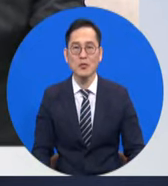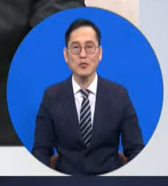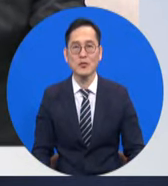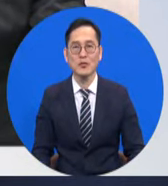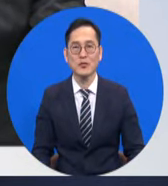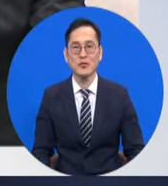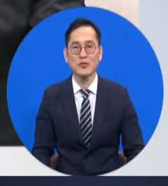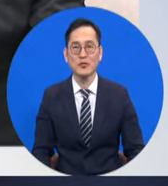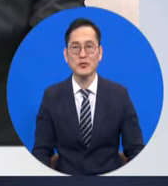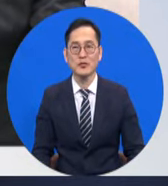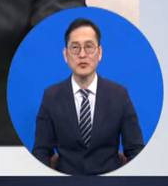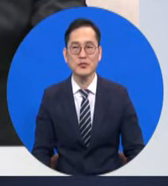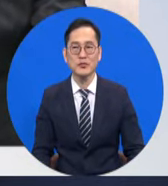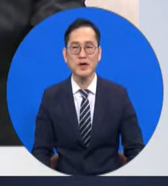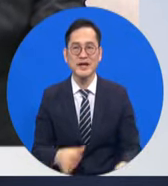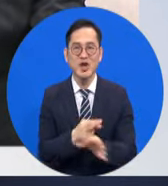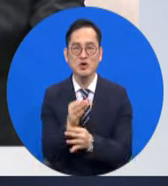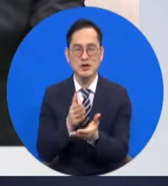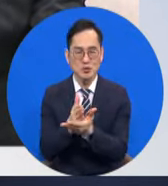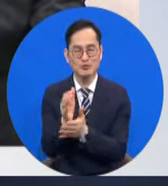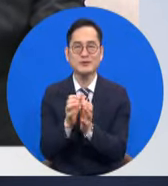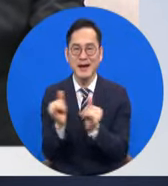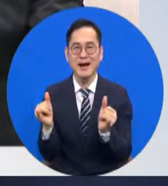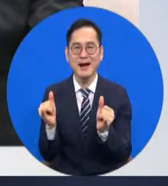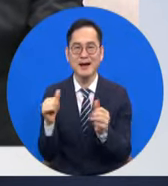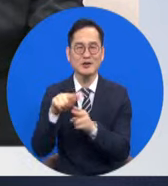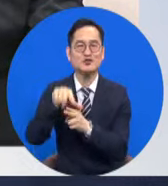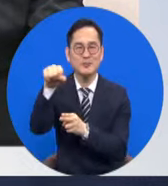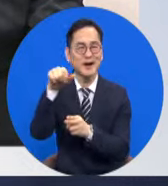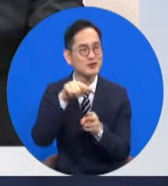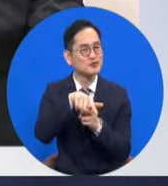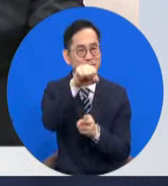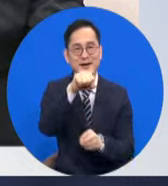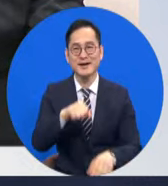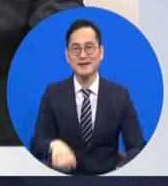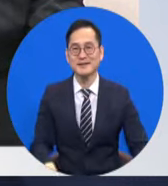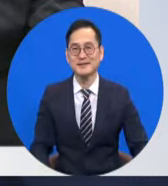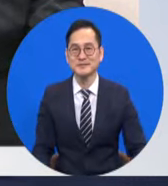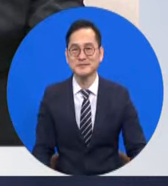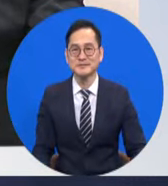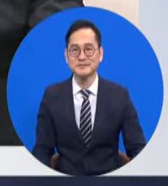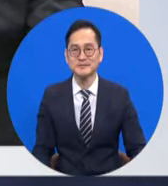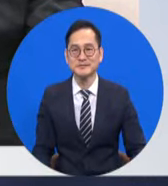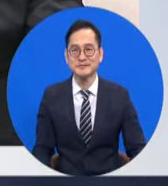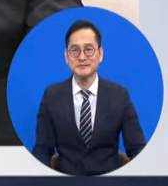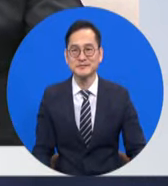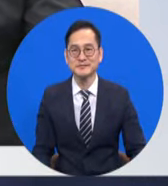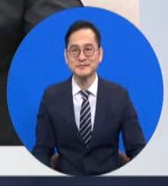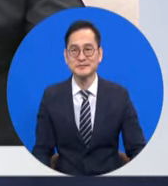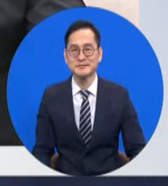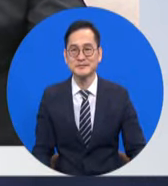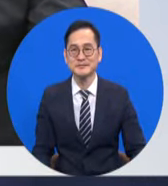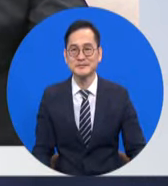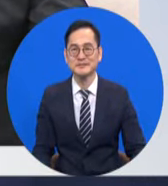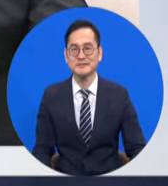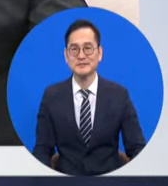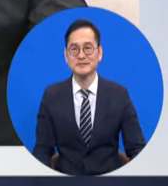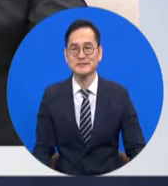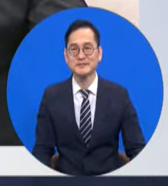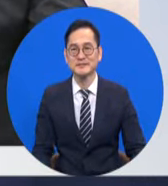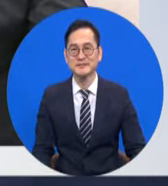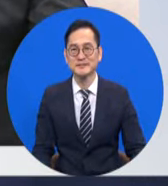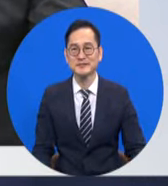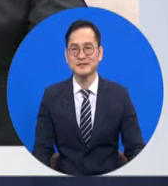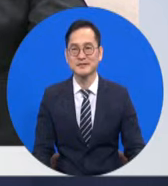만한 부분이고 이곳에 현역이 박성준 의원이니까 민주당이 네. 보유하고 있는 현역 네. 지역에서 국민의힘과